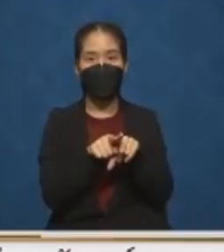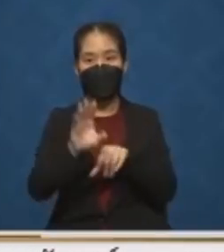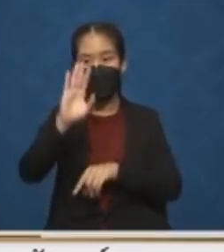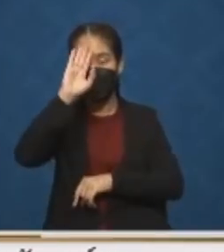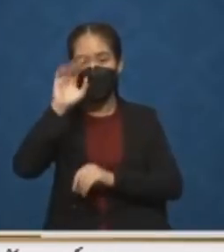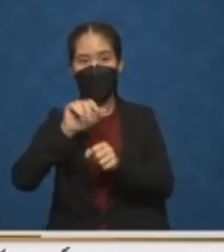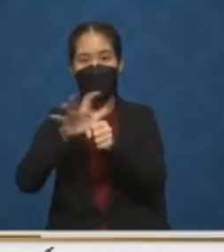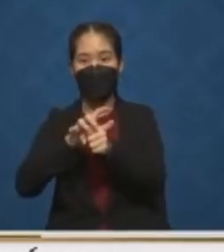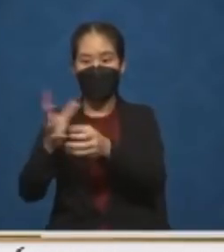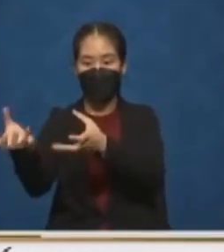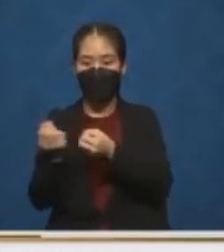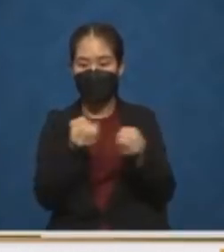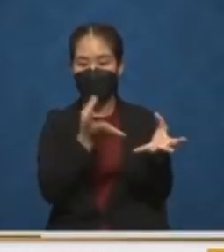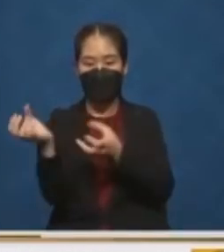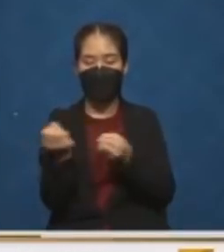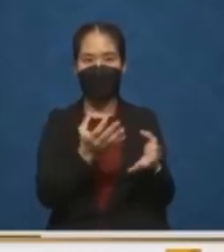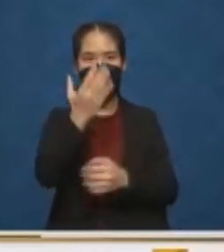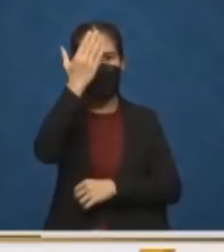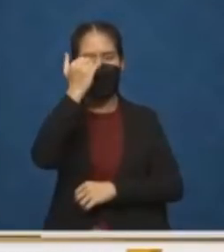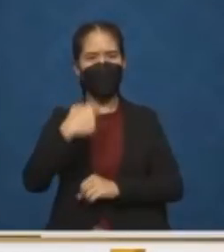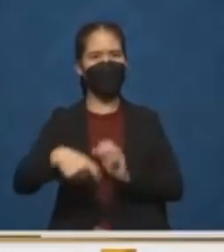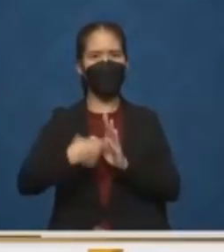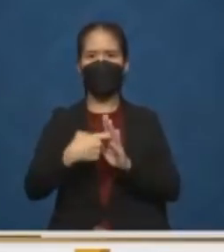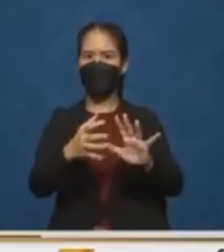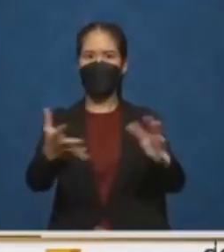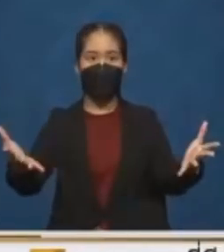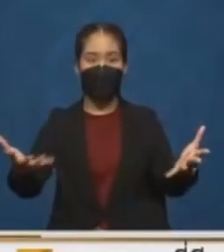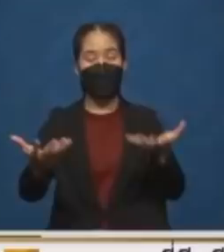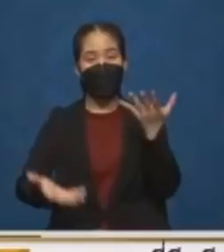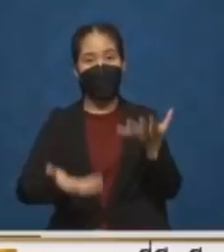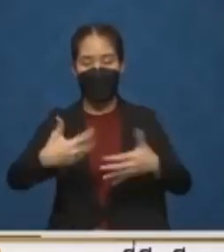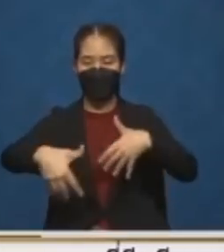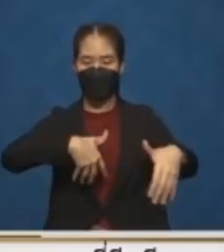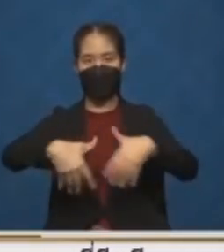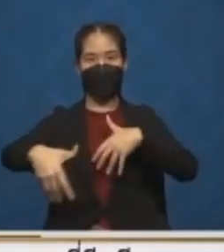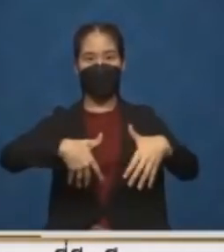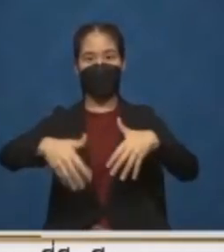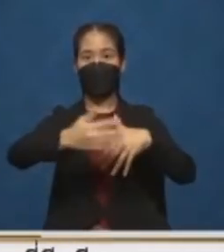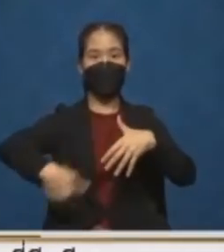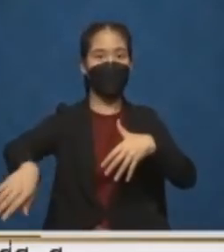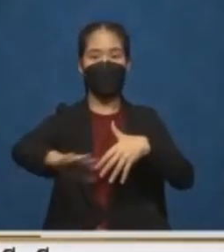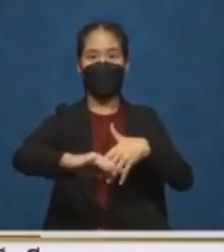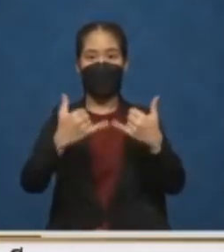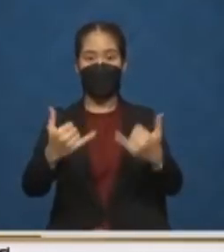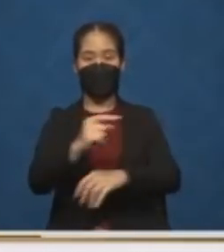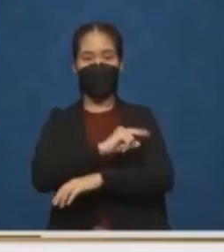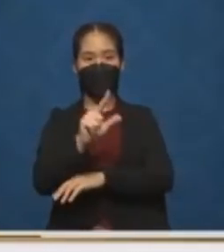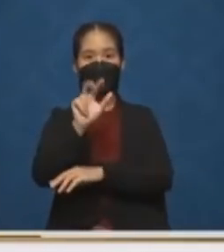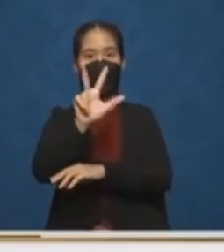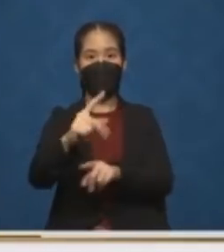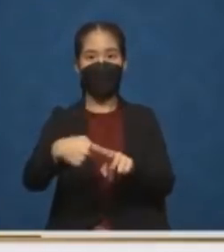วักซีนในเข็ที่ 3ปีน้องประชาชนคนไทยนั่ววันที่ 23 กระดกฎาคมที่ตำรวจ